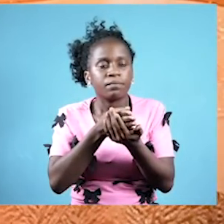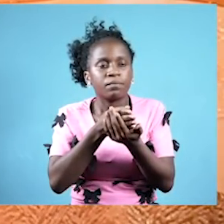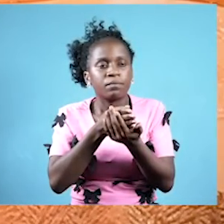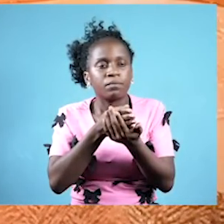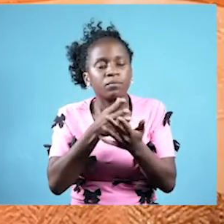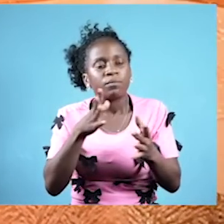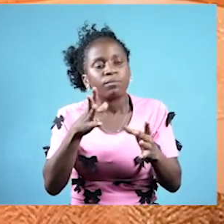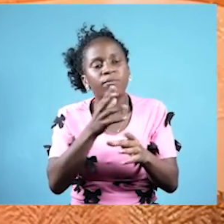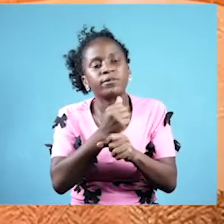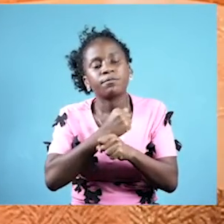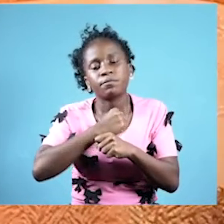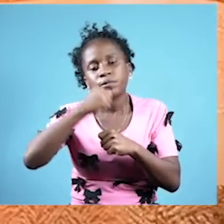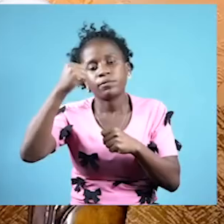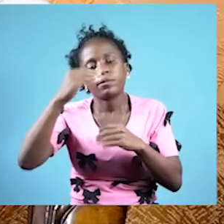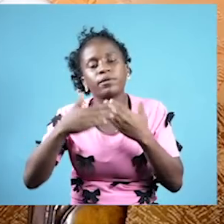kwa mfano